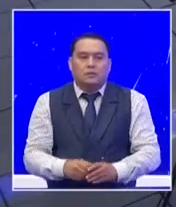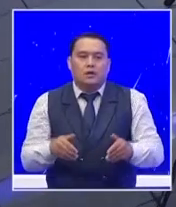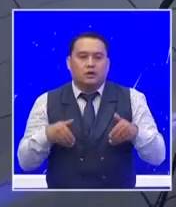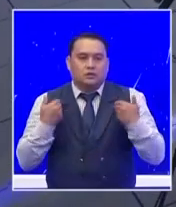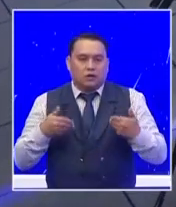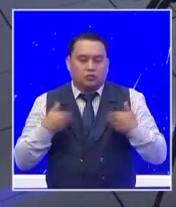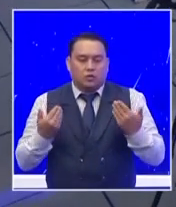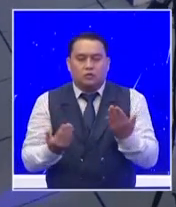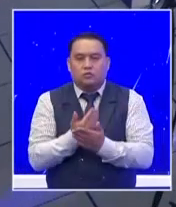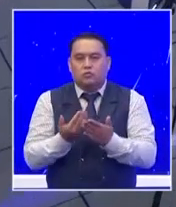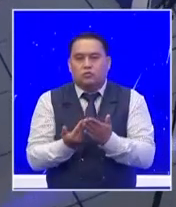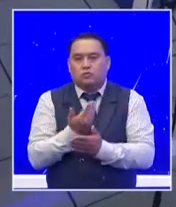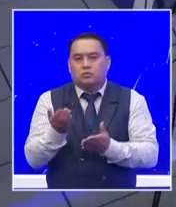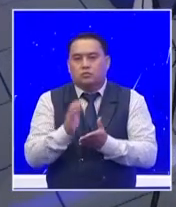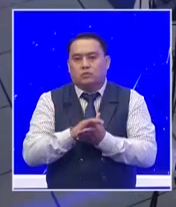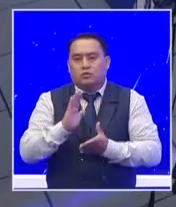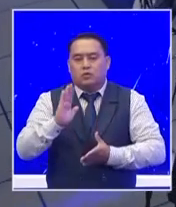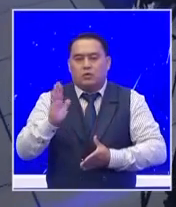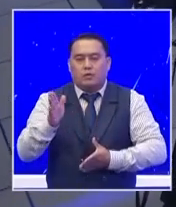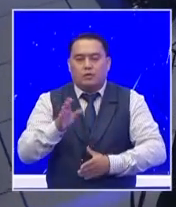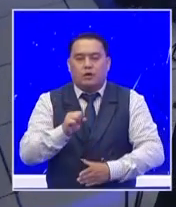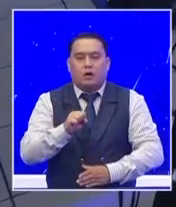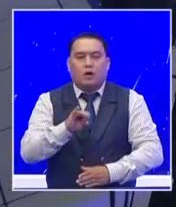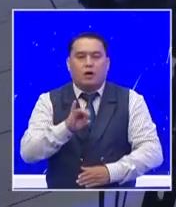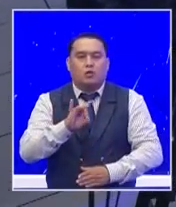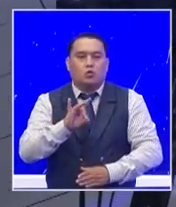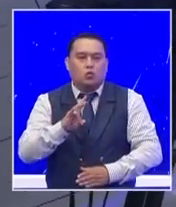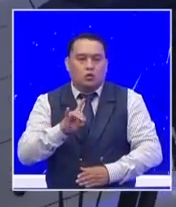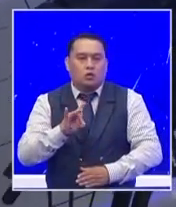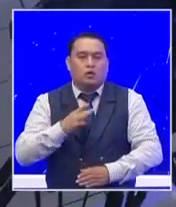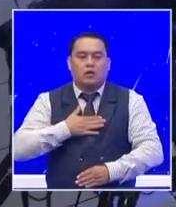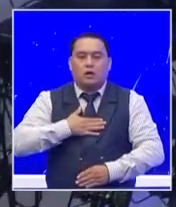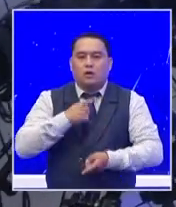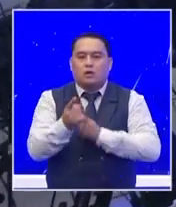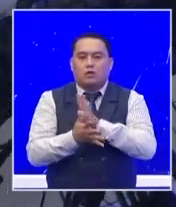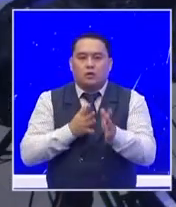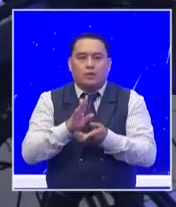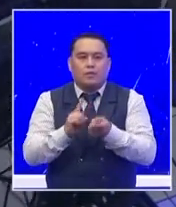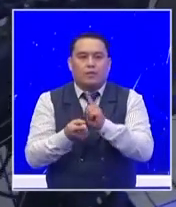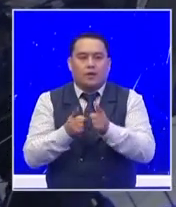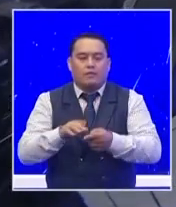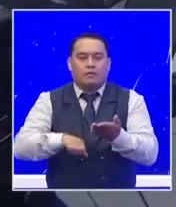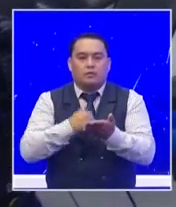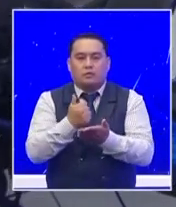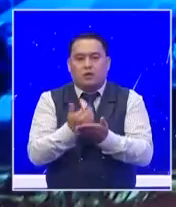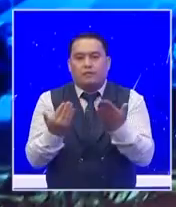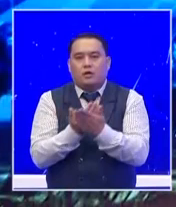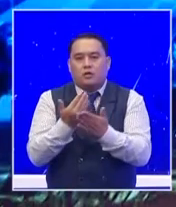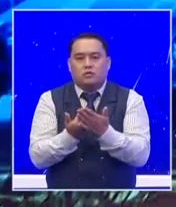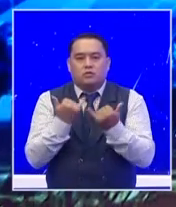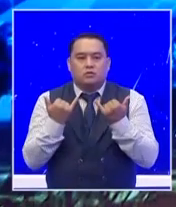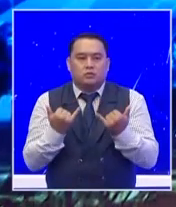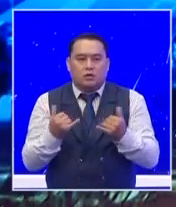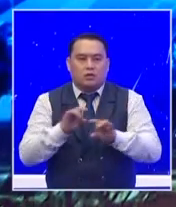Здравствуйте, в эфире телеканала ЖТСУ «Время новостей». В студии для вас работает Айнур Мирханова, сурдоперевод обеспечивает Марат Жумабеков. А